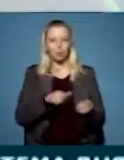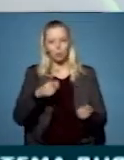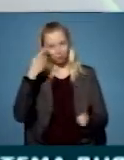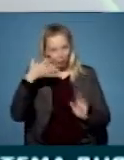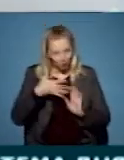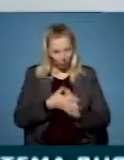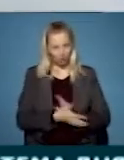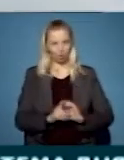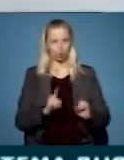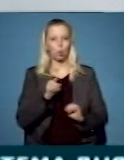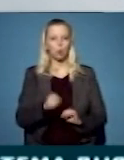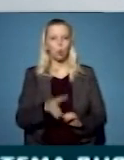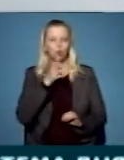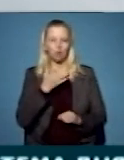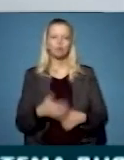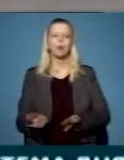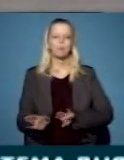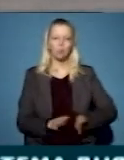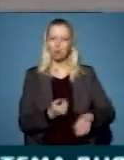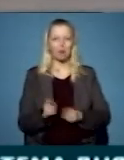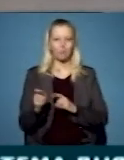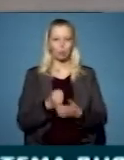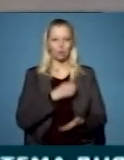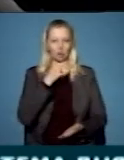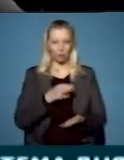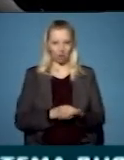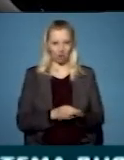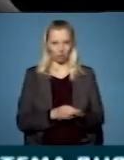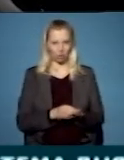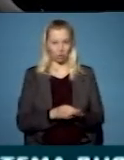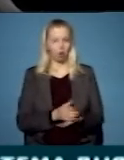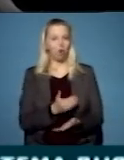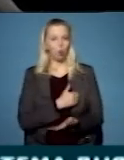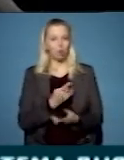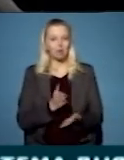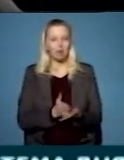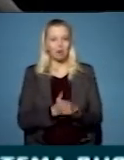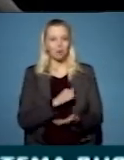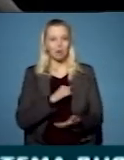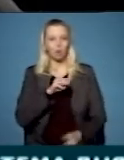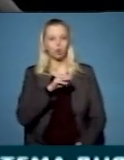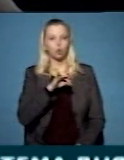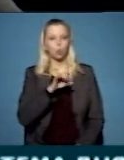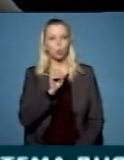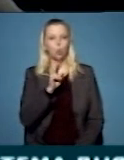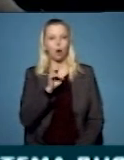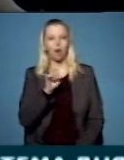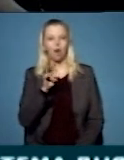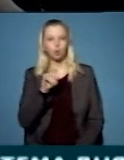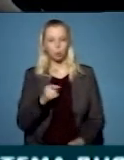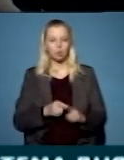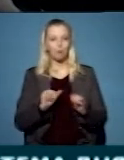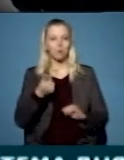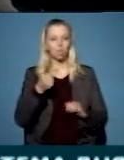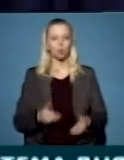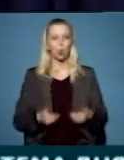що той час минув, коли там не притягали до відповідальності. Хоча наявність самого трукаму, це лише